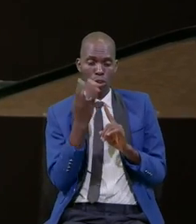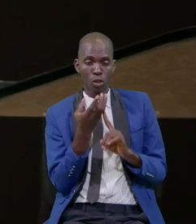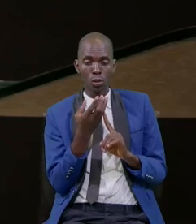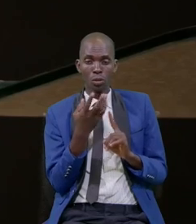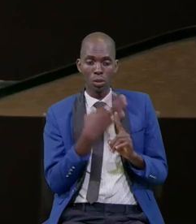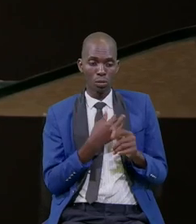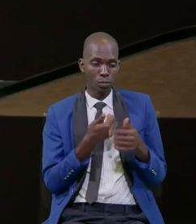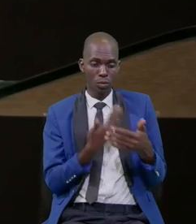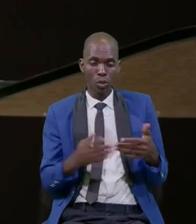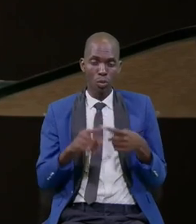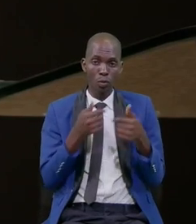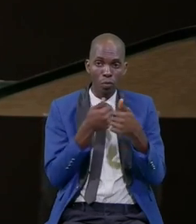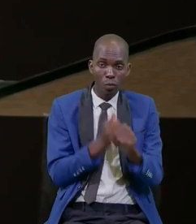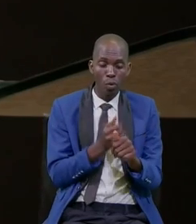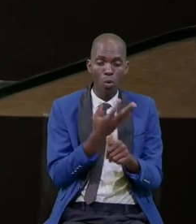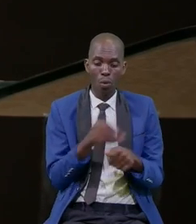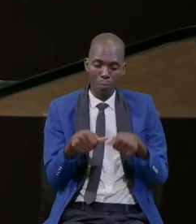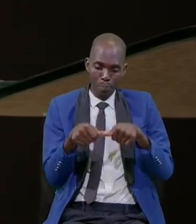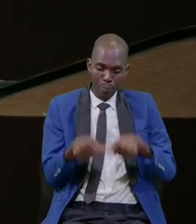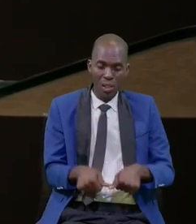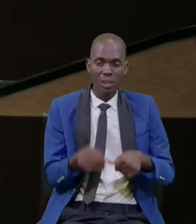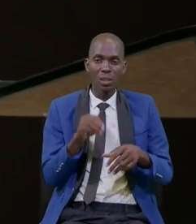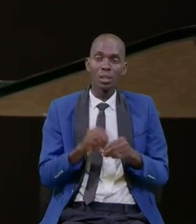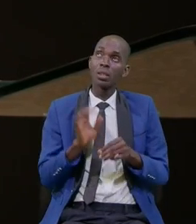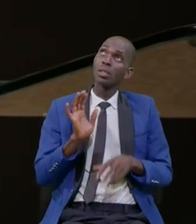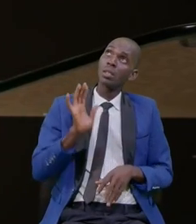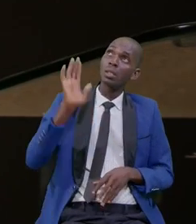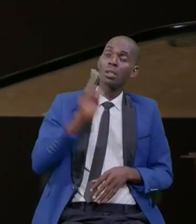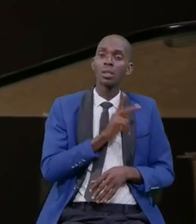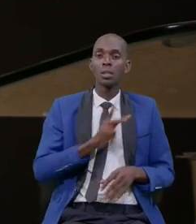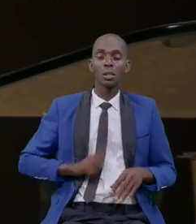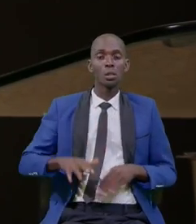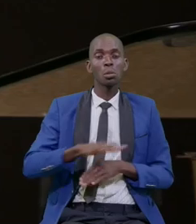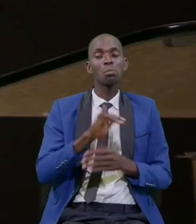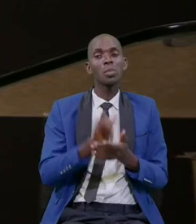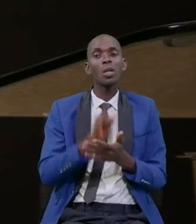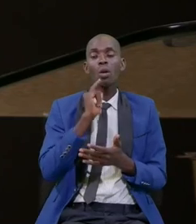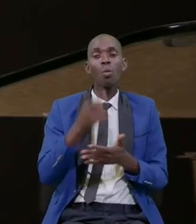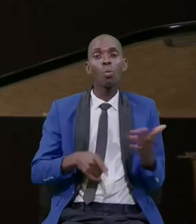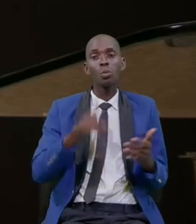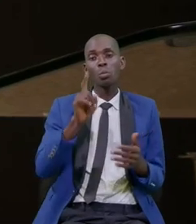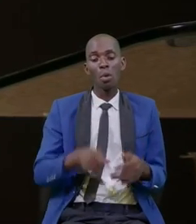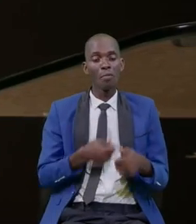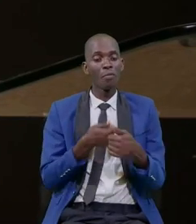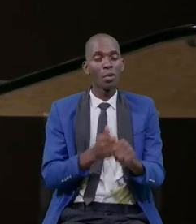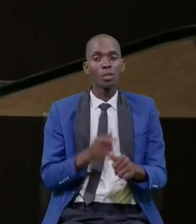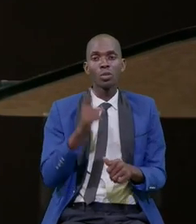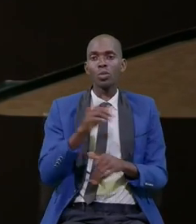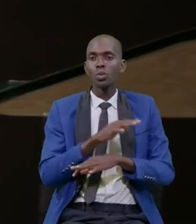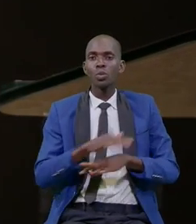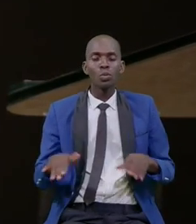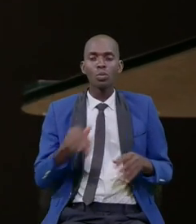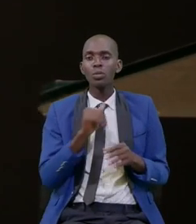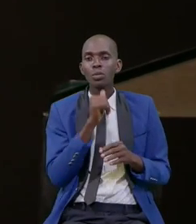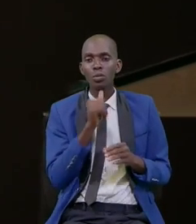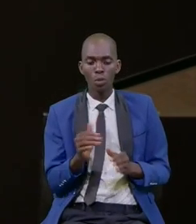de demeurer dans le royaume, de rester dans le royaume, ouais, vous devez vivre selon ces conditions. Vous